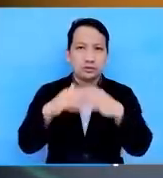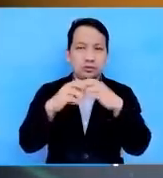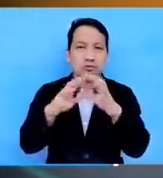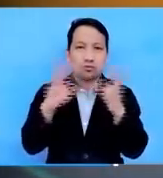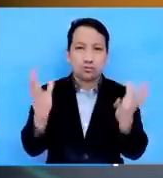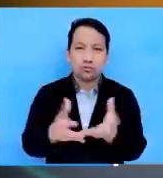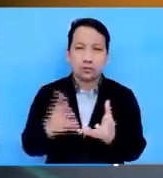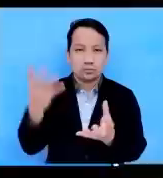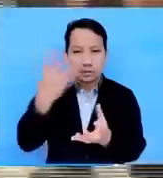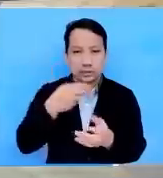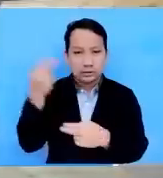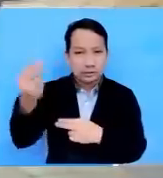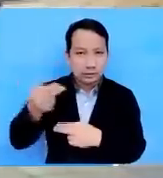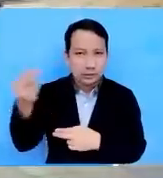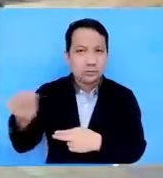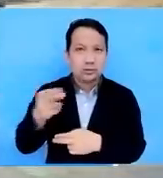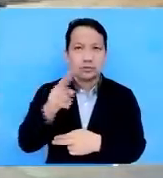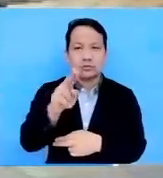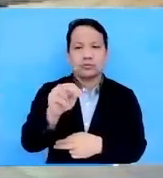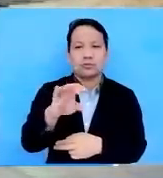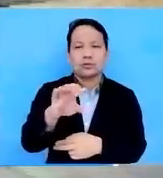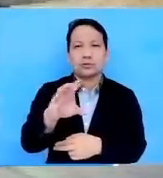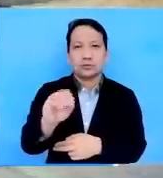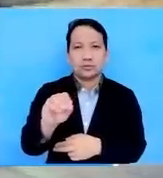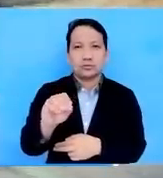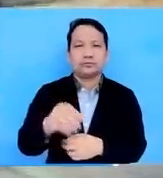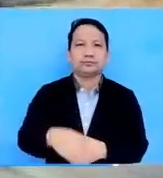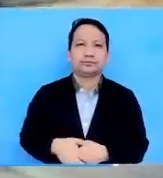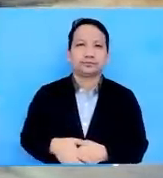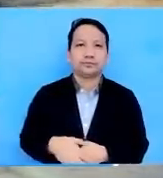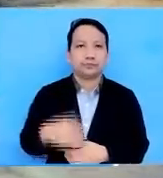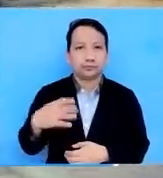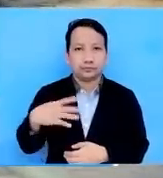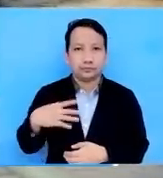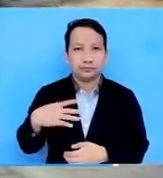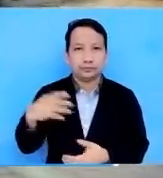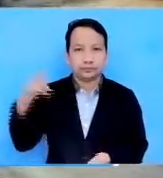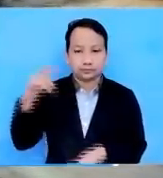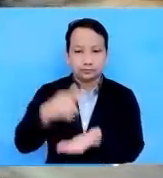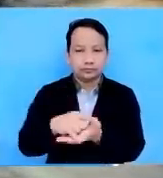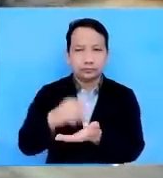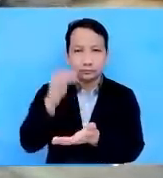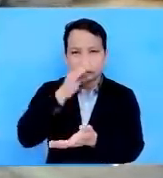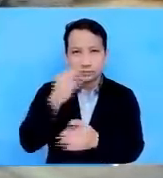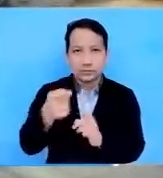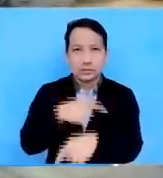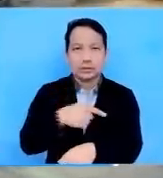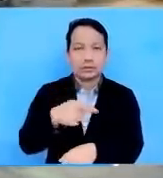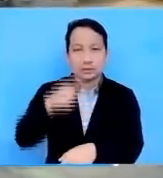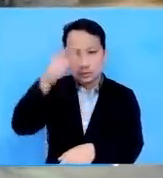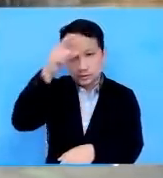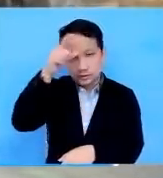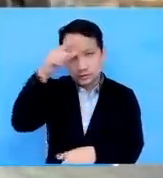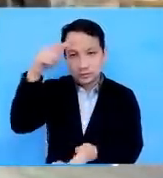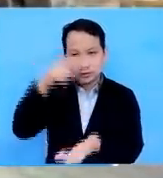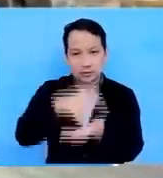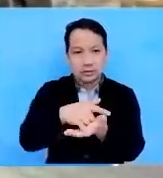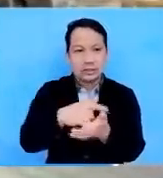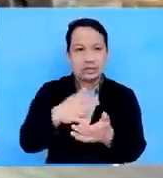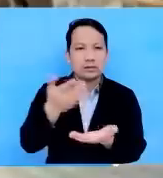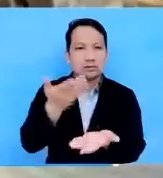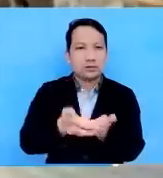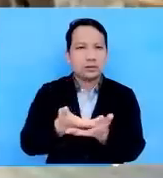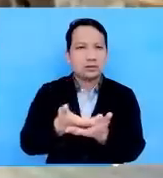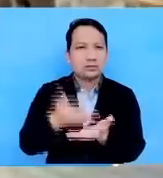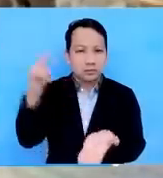Heritage Site ng UNESCO. Sa ngayon naman, hinihintay na lamang ang pagdating ng Pinoy rescuers mula sa Turkey na inaasahang darating na sa